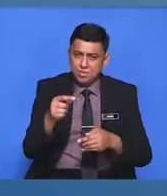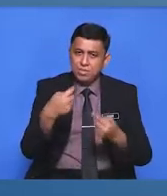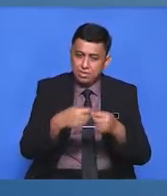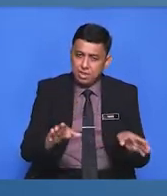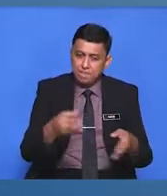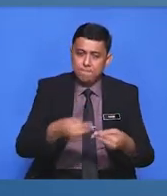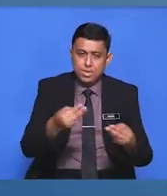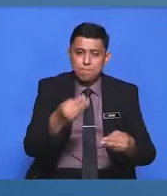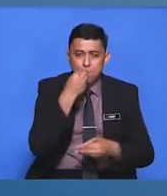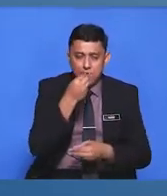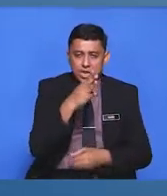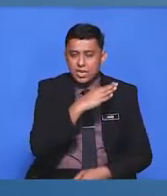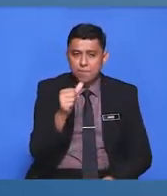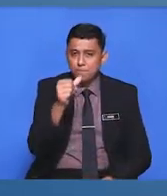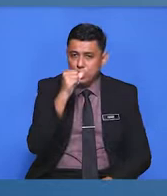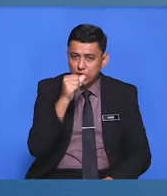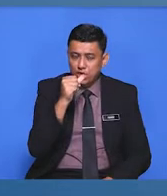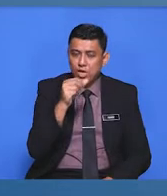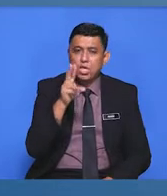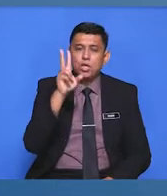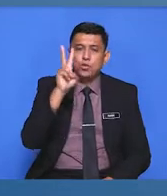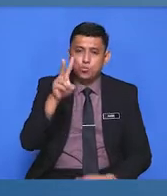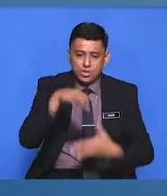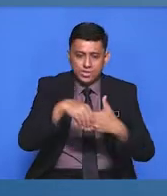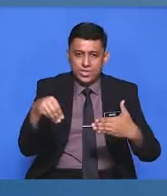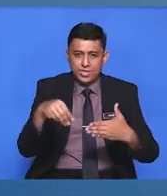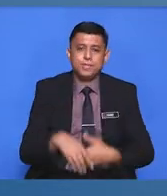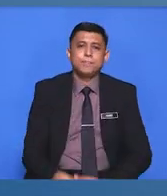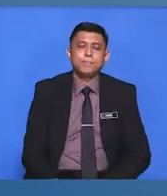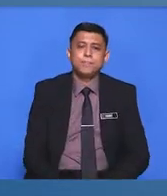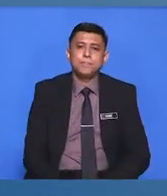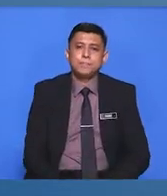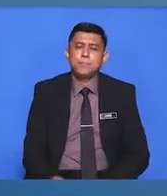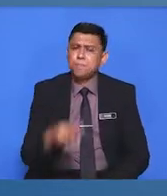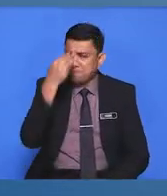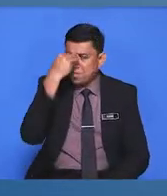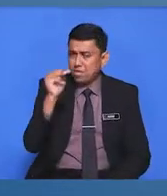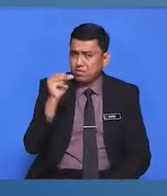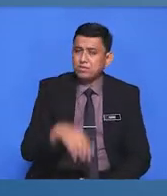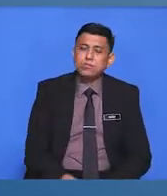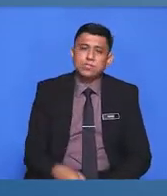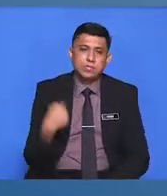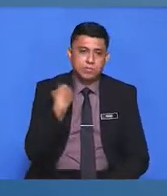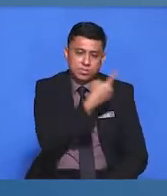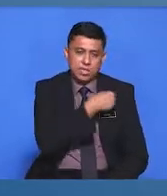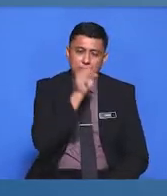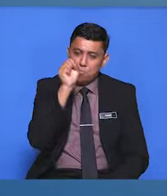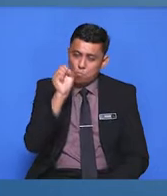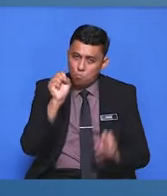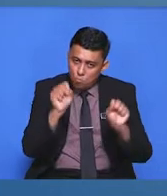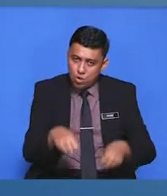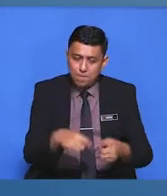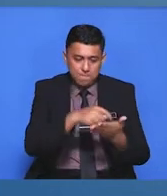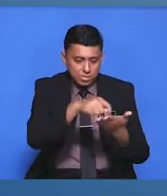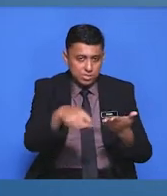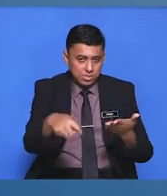membeli makanan dan minuman berharga RM2. Maka, kita boleh mencatat